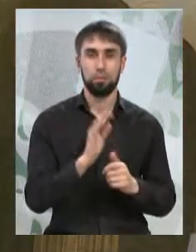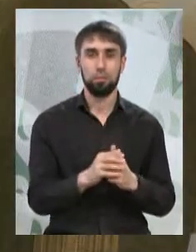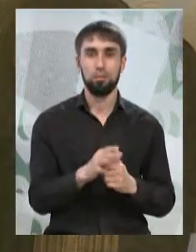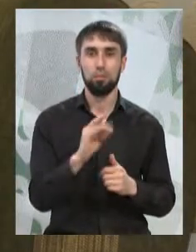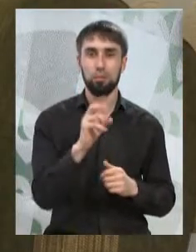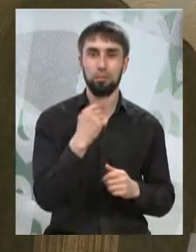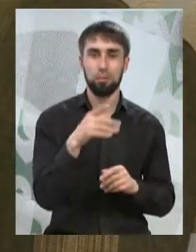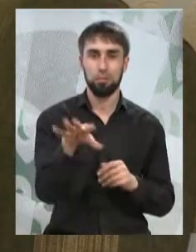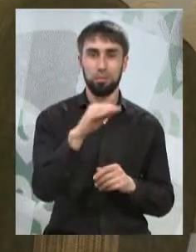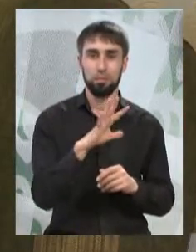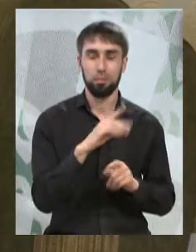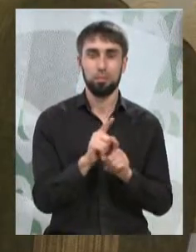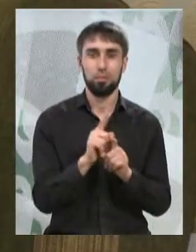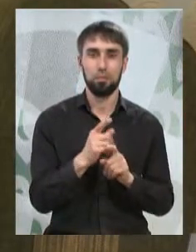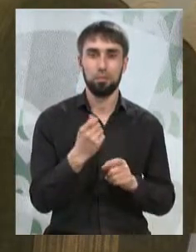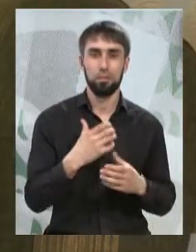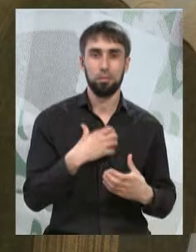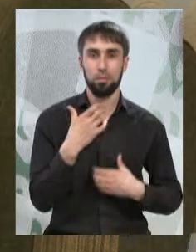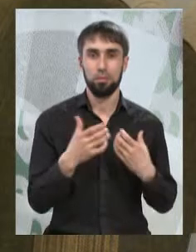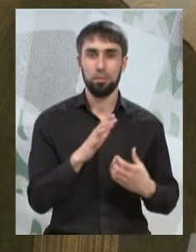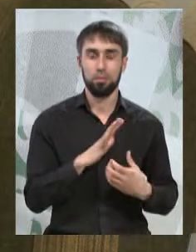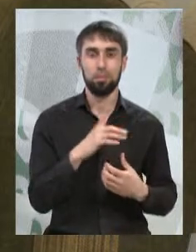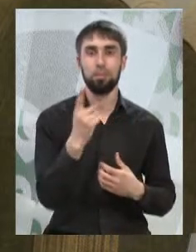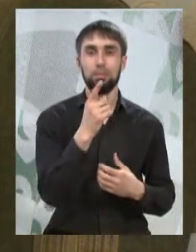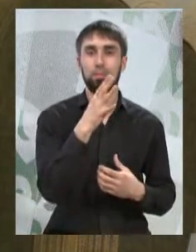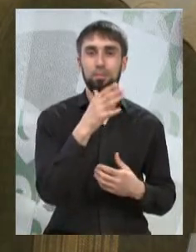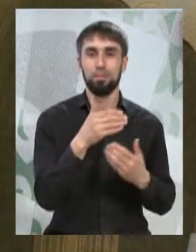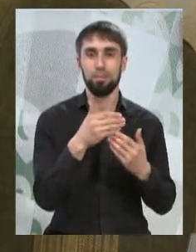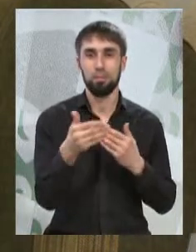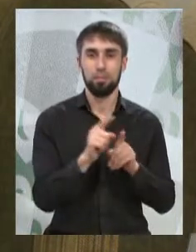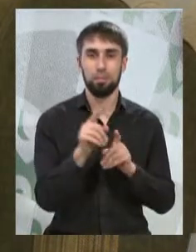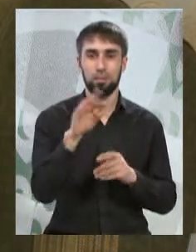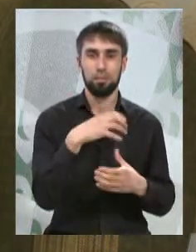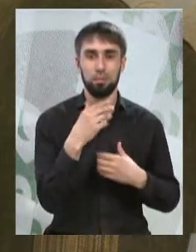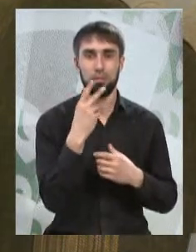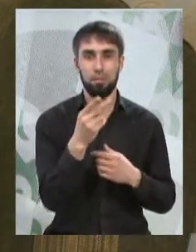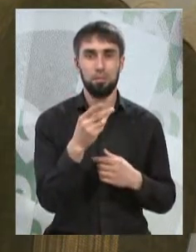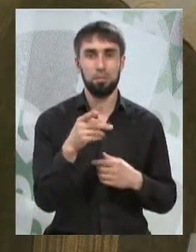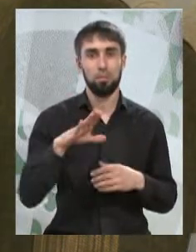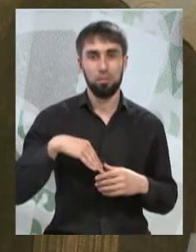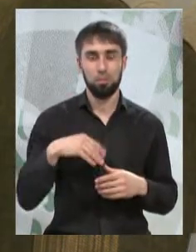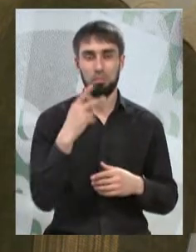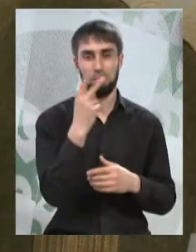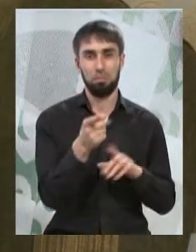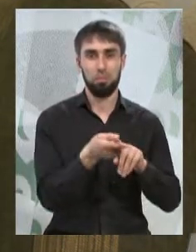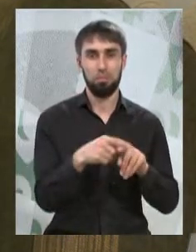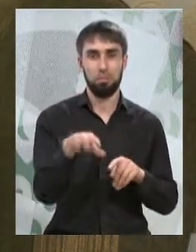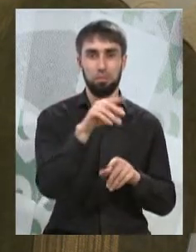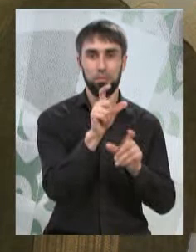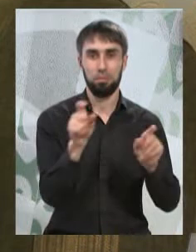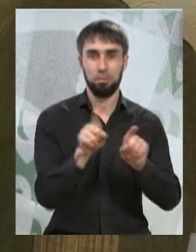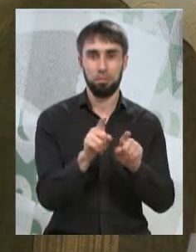Настороженно они относились первые месяца. А потом увидели то, что такие